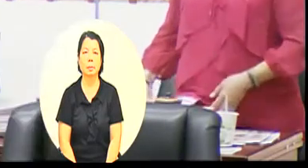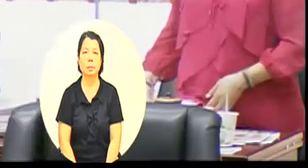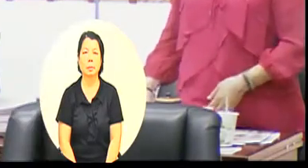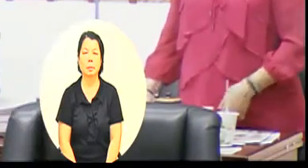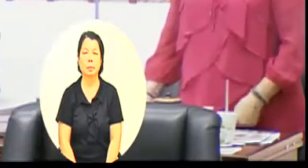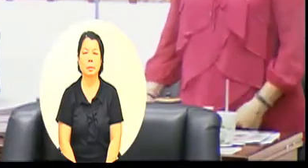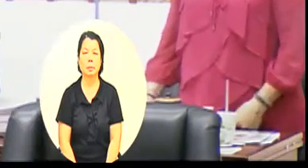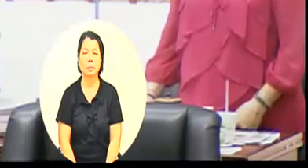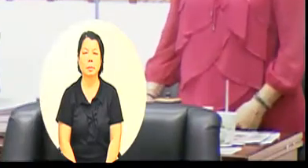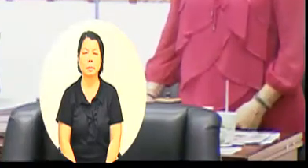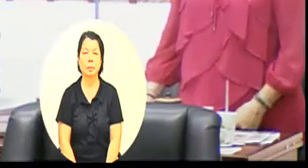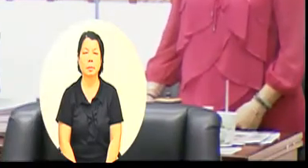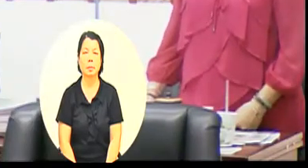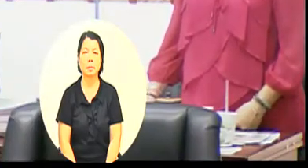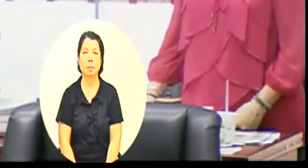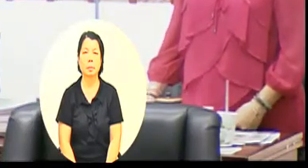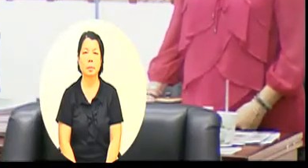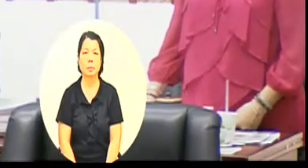李局长，你耽误一